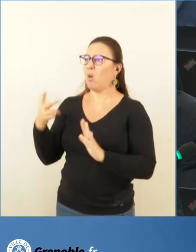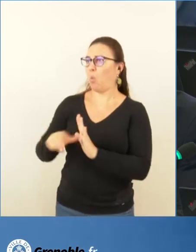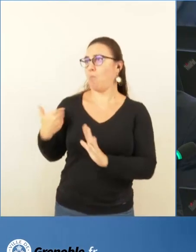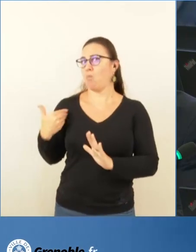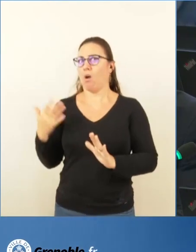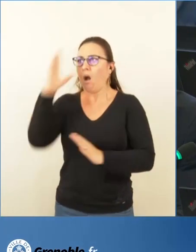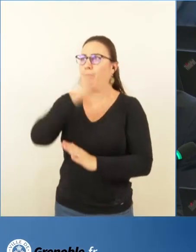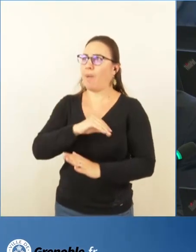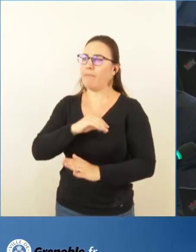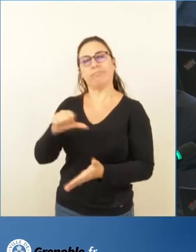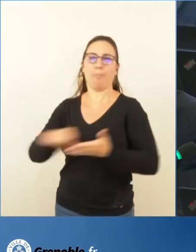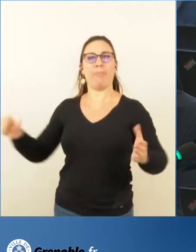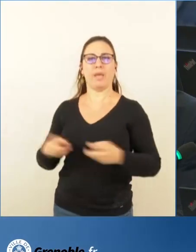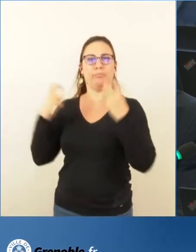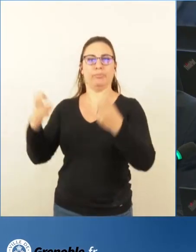mois